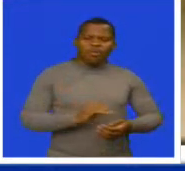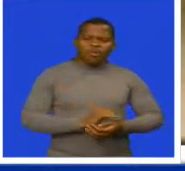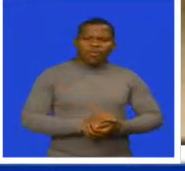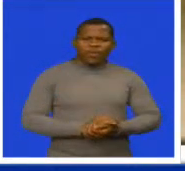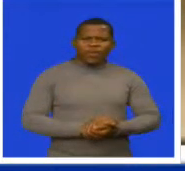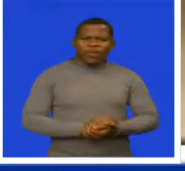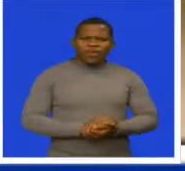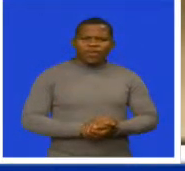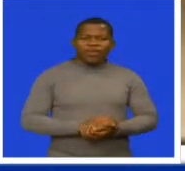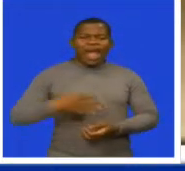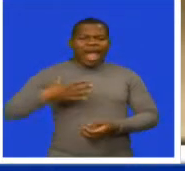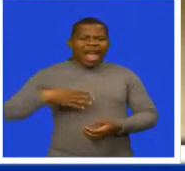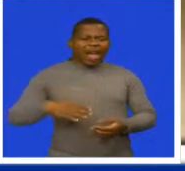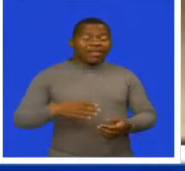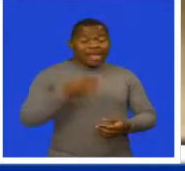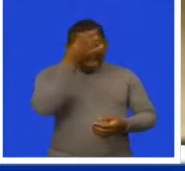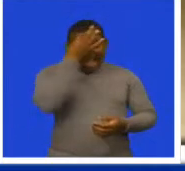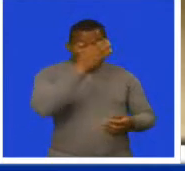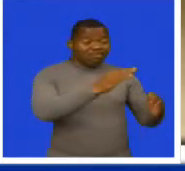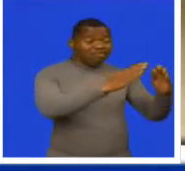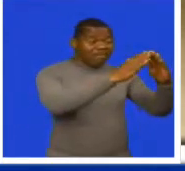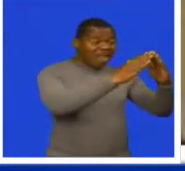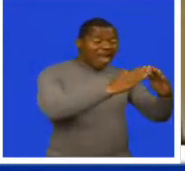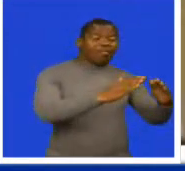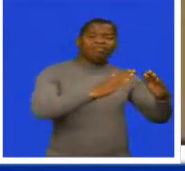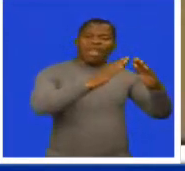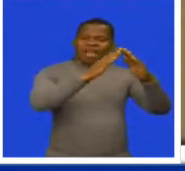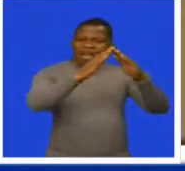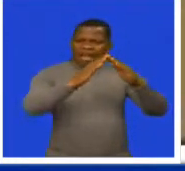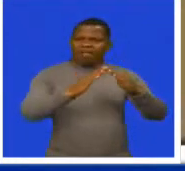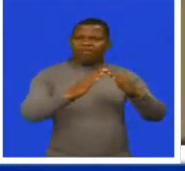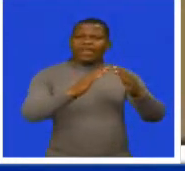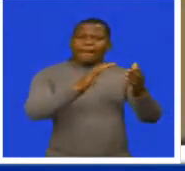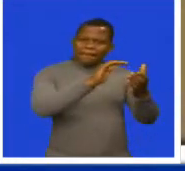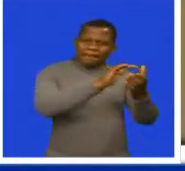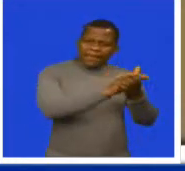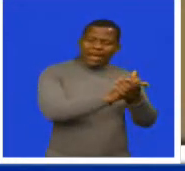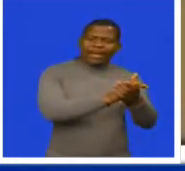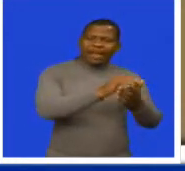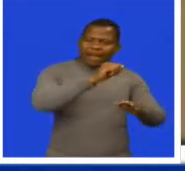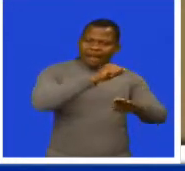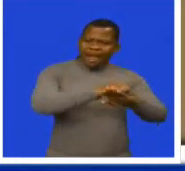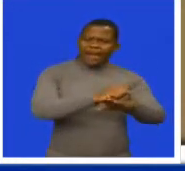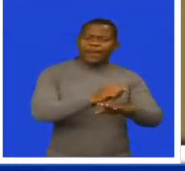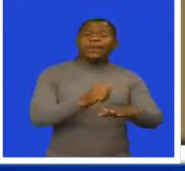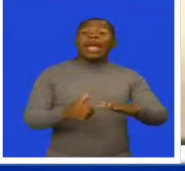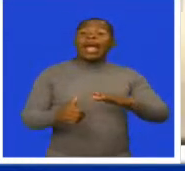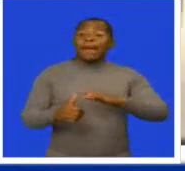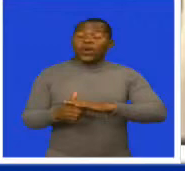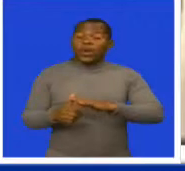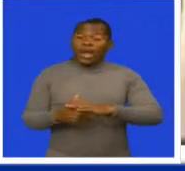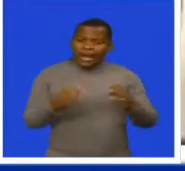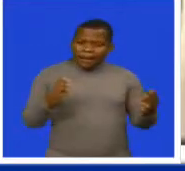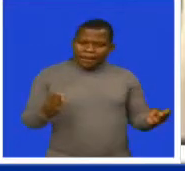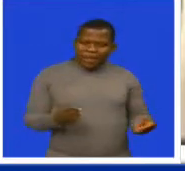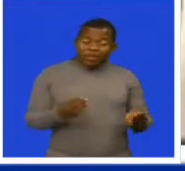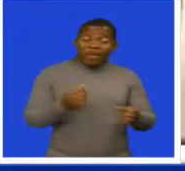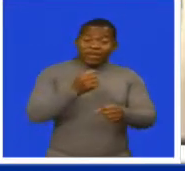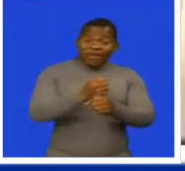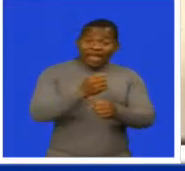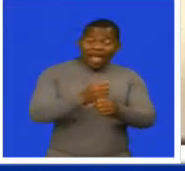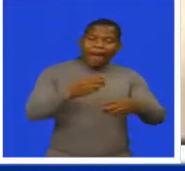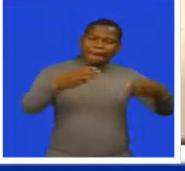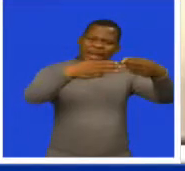ke nakulamanye ematiko ahulumende kungako kubalulekile ukuthi tisebenti tepharlamente tibe munye ngaso sonke